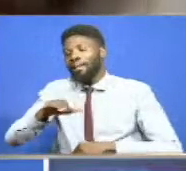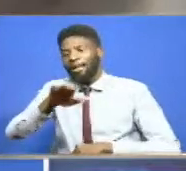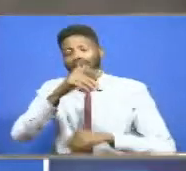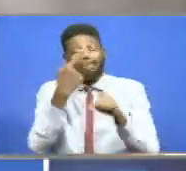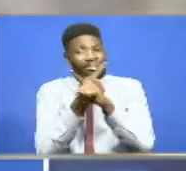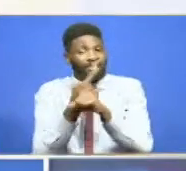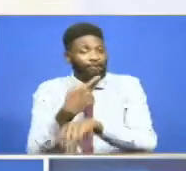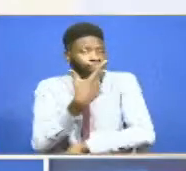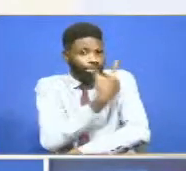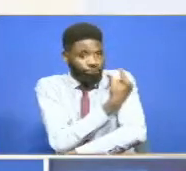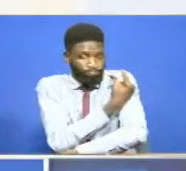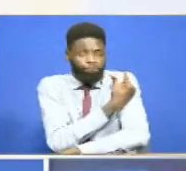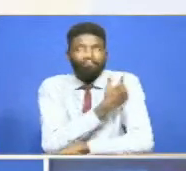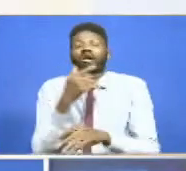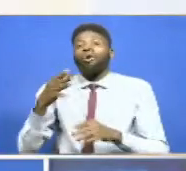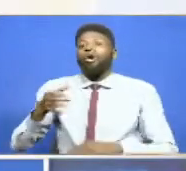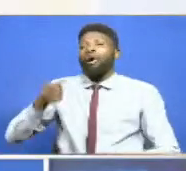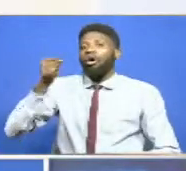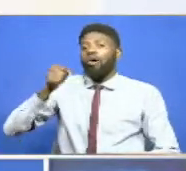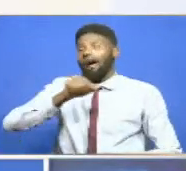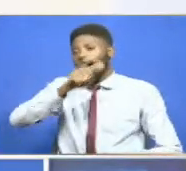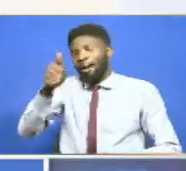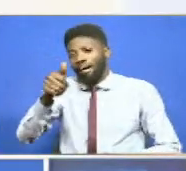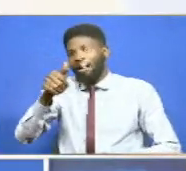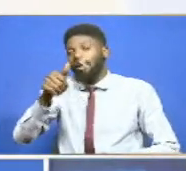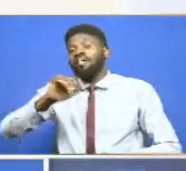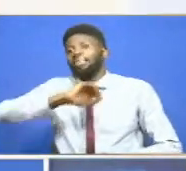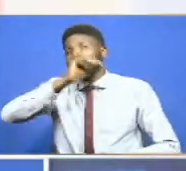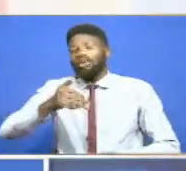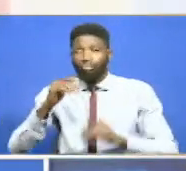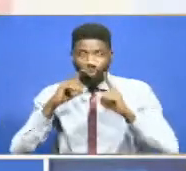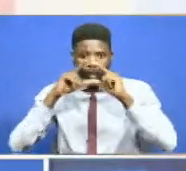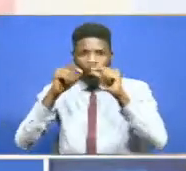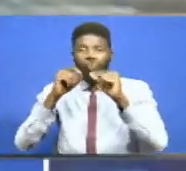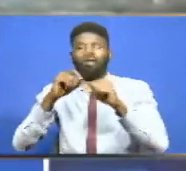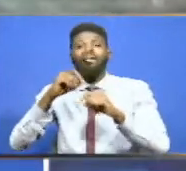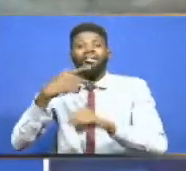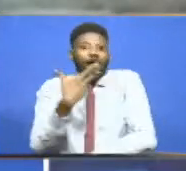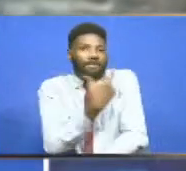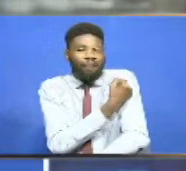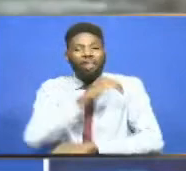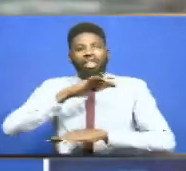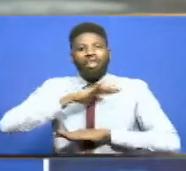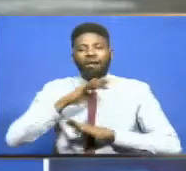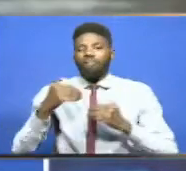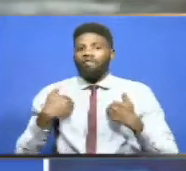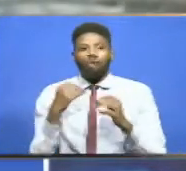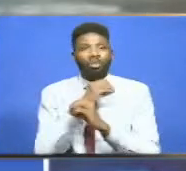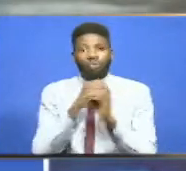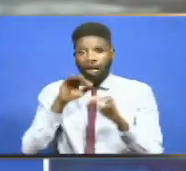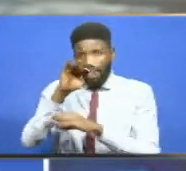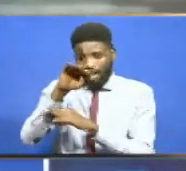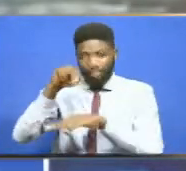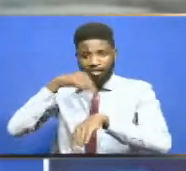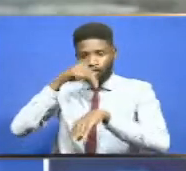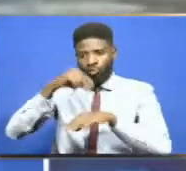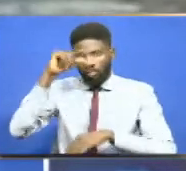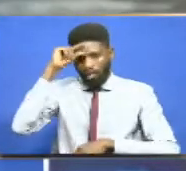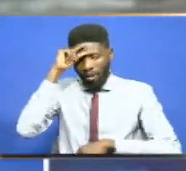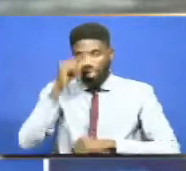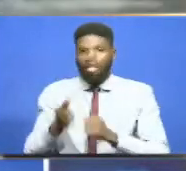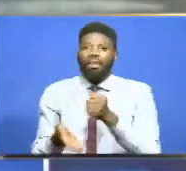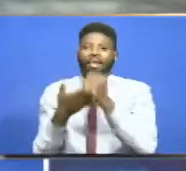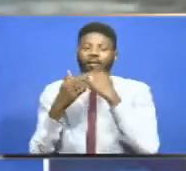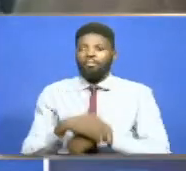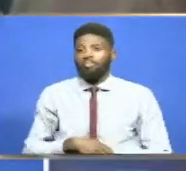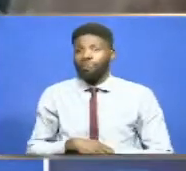yakiripoti uhaba mkubwa wa chanjo na kuhimiza serikali kuu kuchukua hatua zifazo. Nchi hiyo inayotoa chanjo kwa wingi